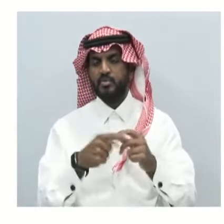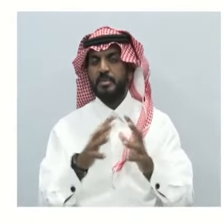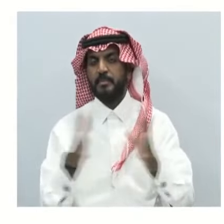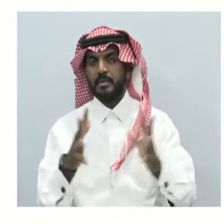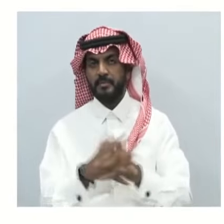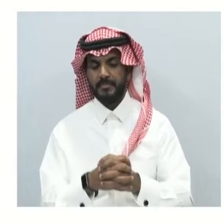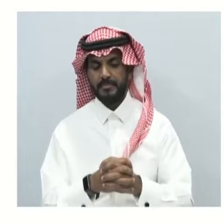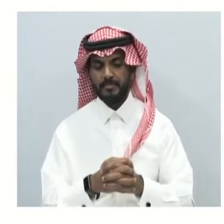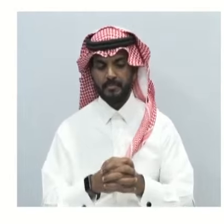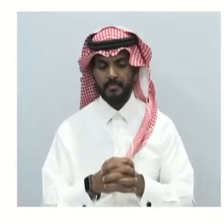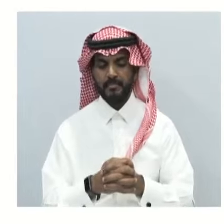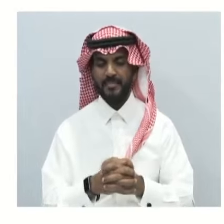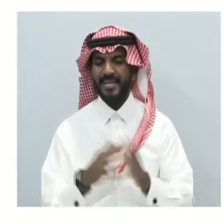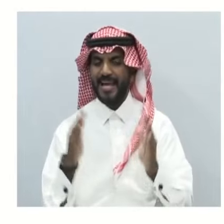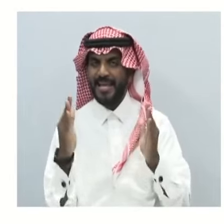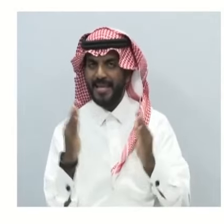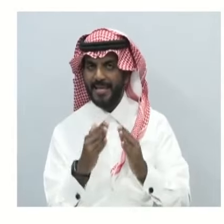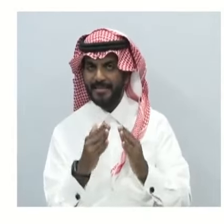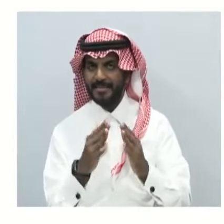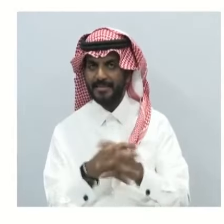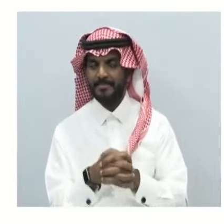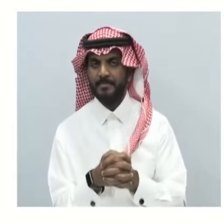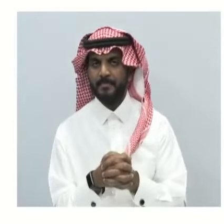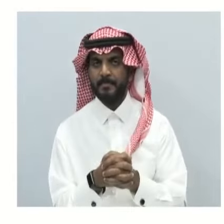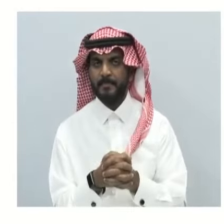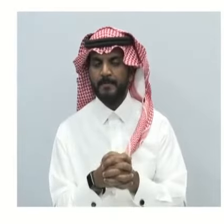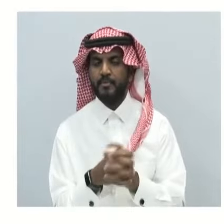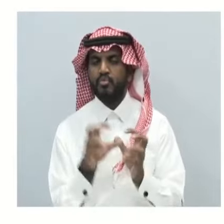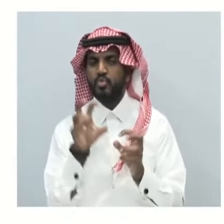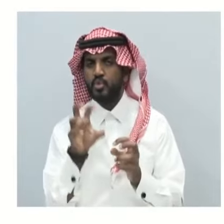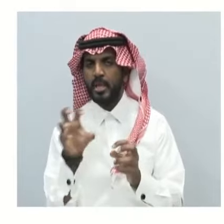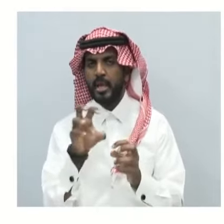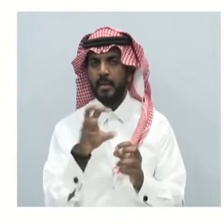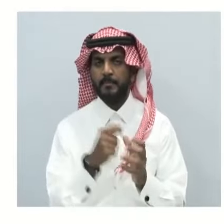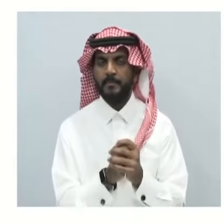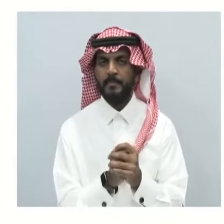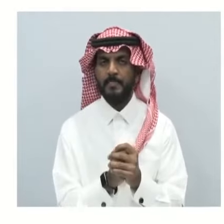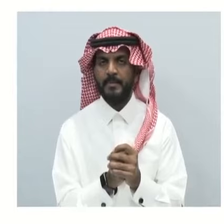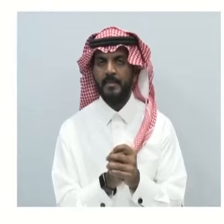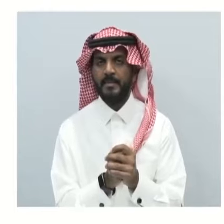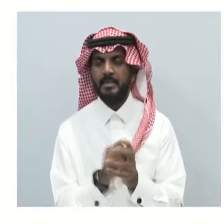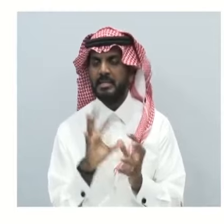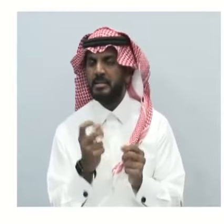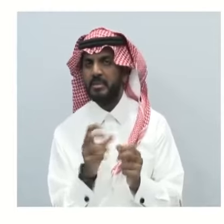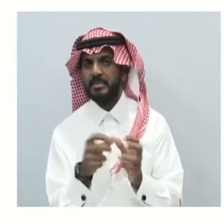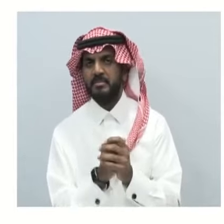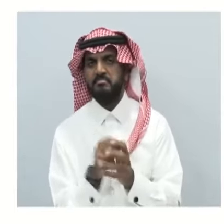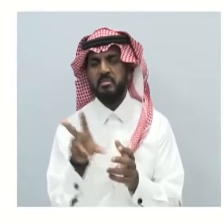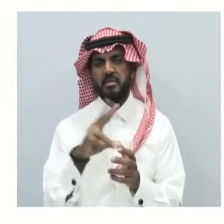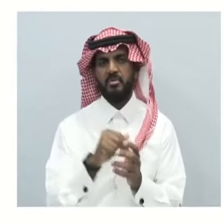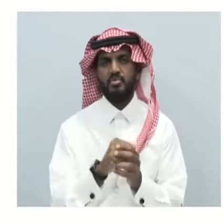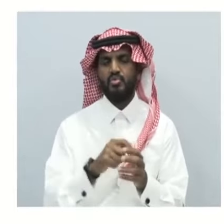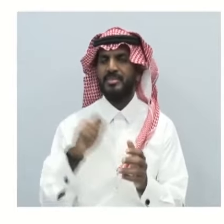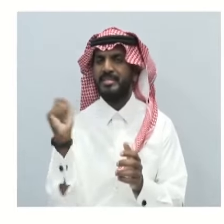ولكن كلما قلت هذه الكتل او كلما قلت قيم تلك الكتل كان كره التنس